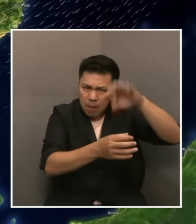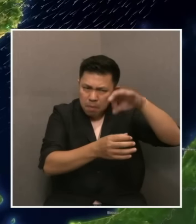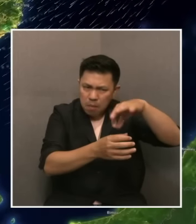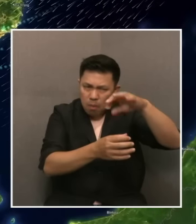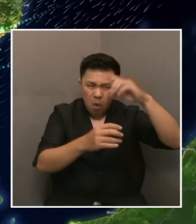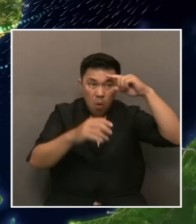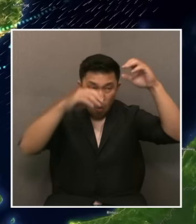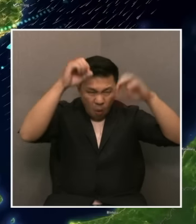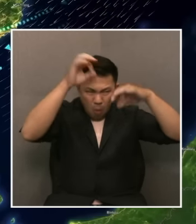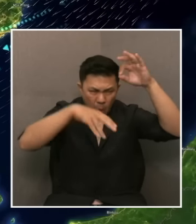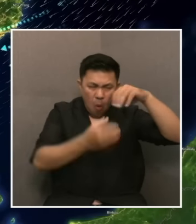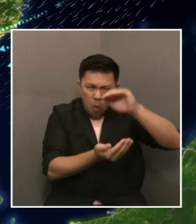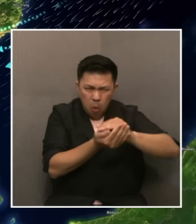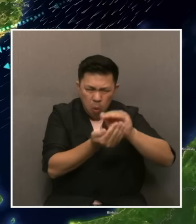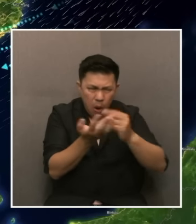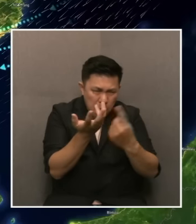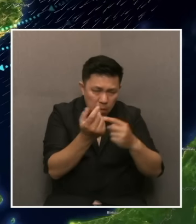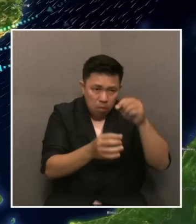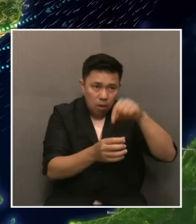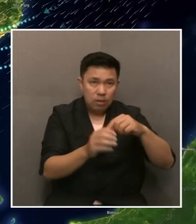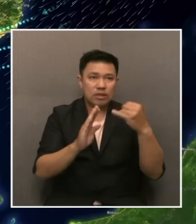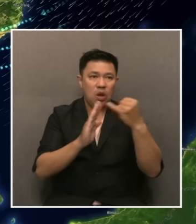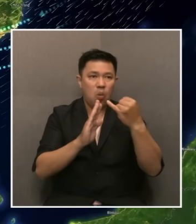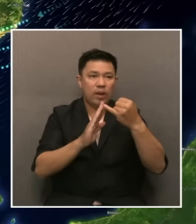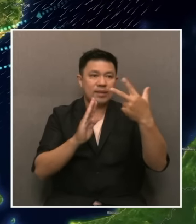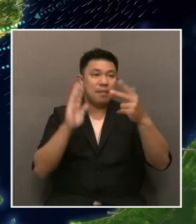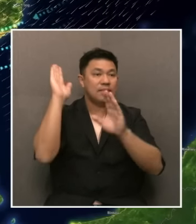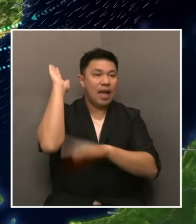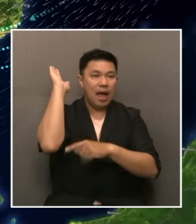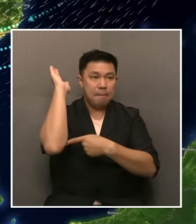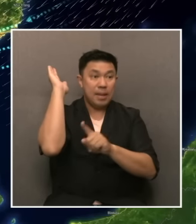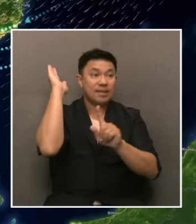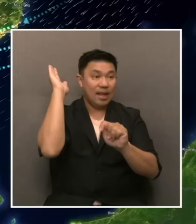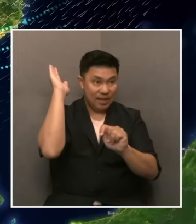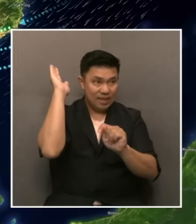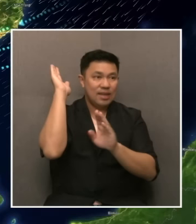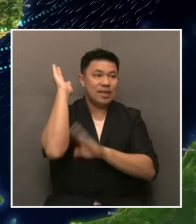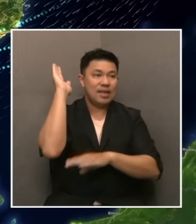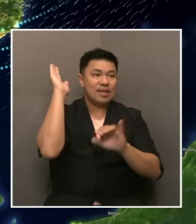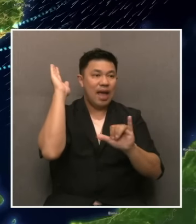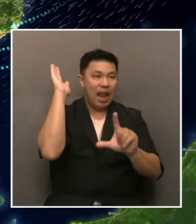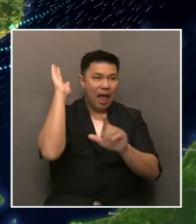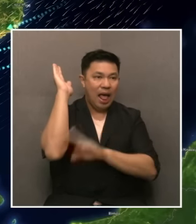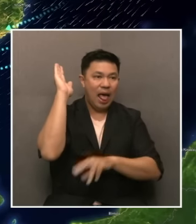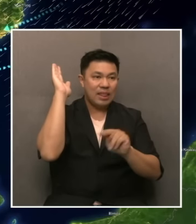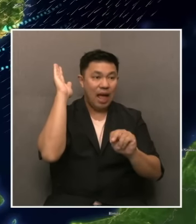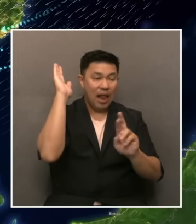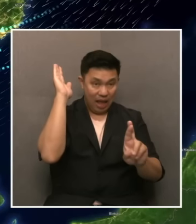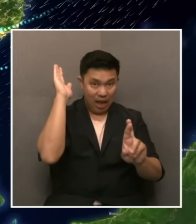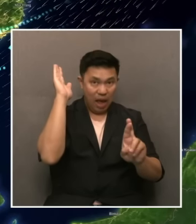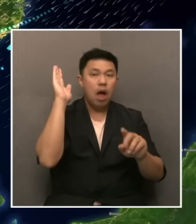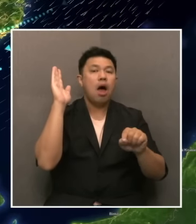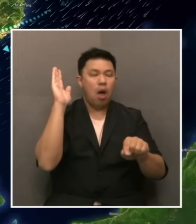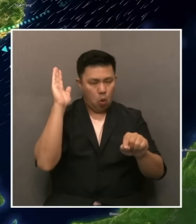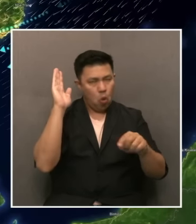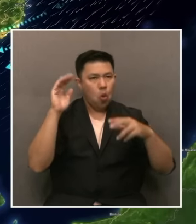าแ่งชาติปราในพืนที่ สามจัหวตใช้ดนภาคใต้นั่นกคือปัตตนี้ยะลาณและนาระทิวาตมีฝนตกหนั